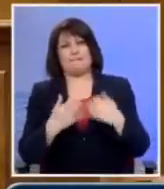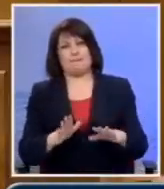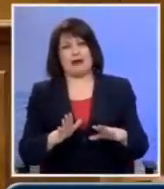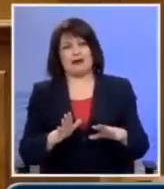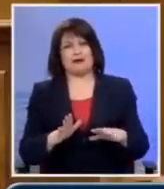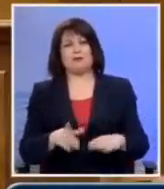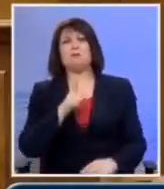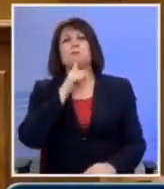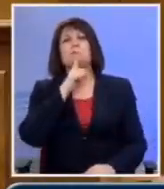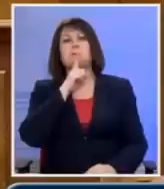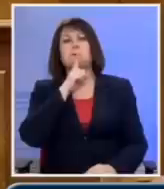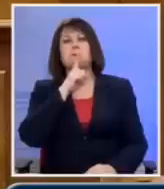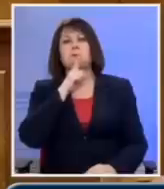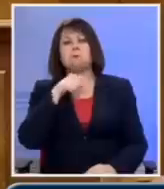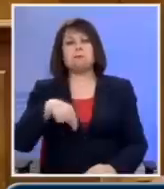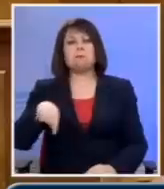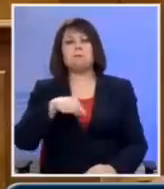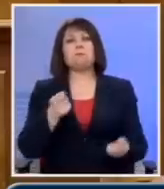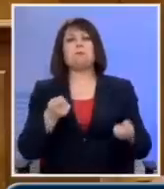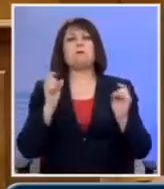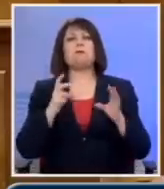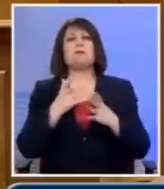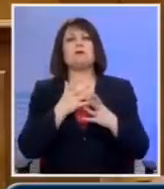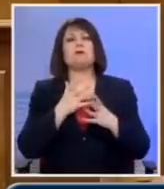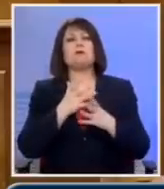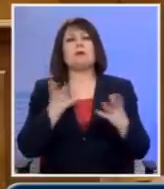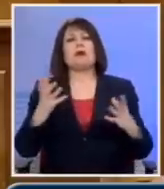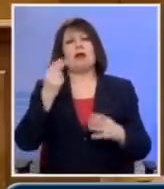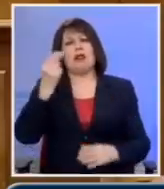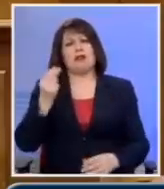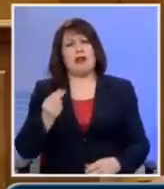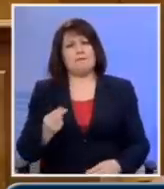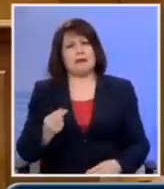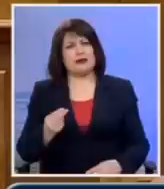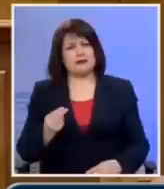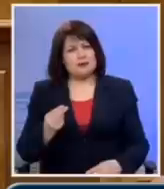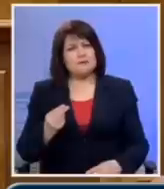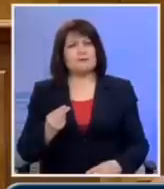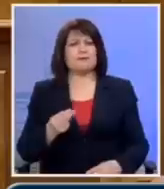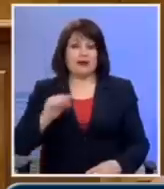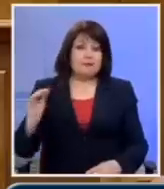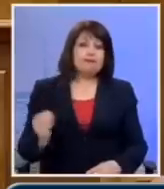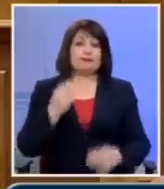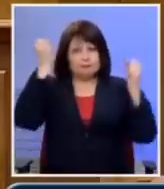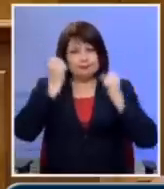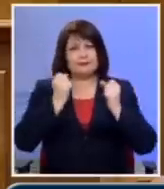κοινοβουλευτικής σιωπής για τα μεγάλα ζητήματα που προκάλεσαν την μνημονιακή